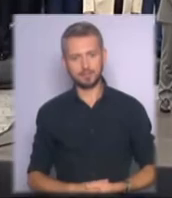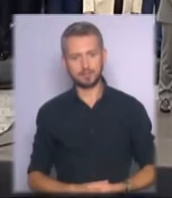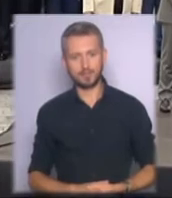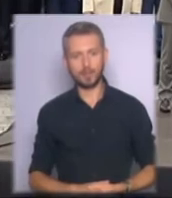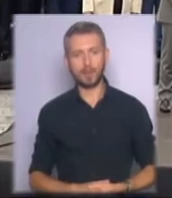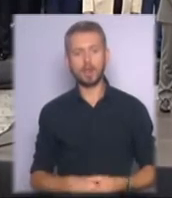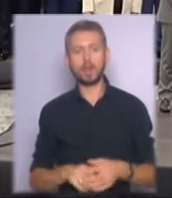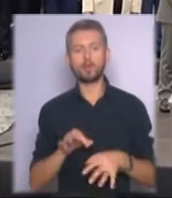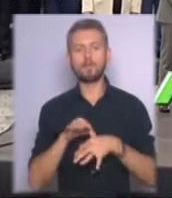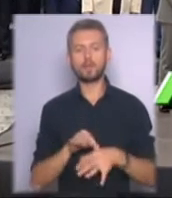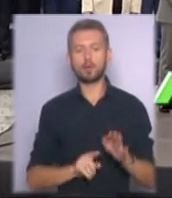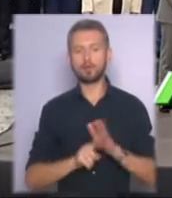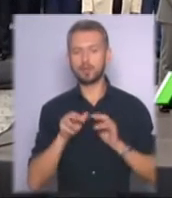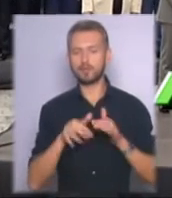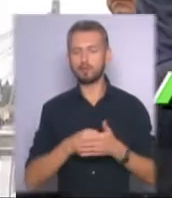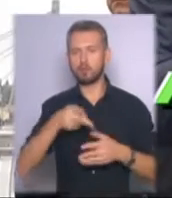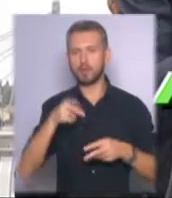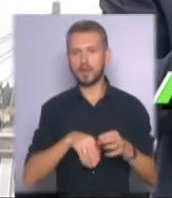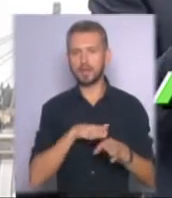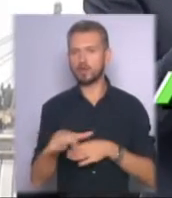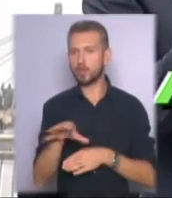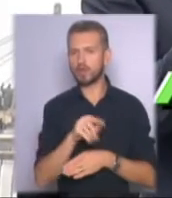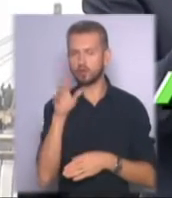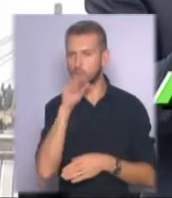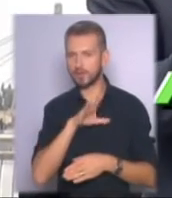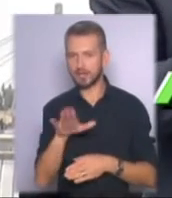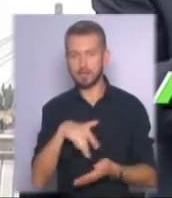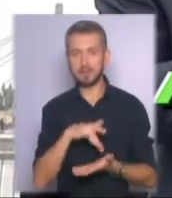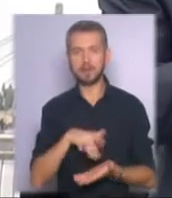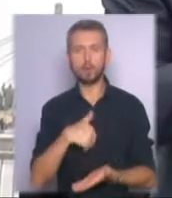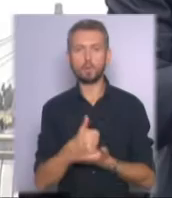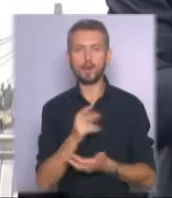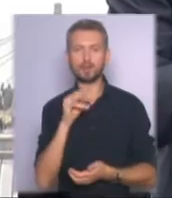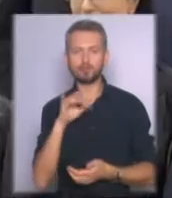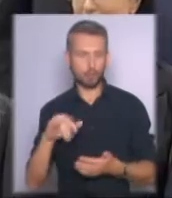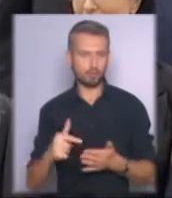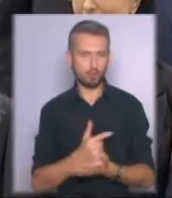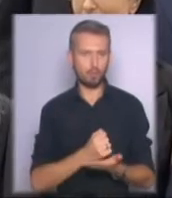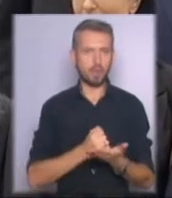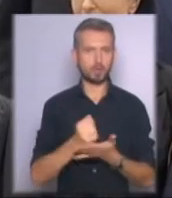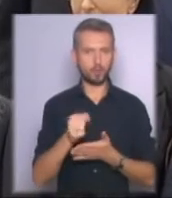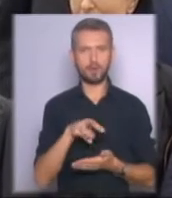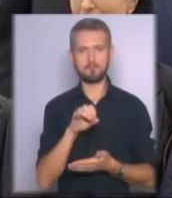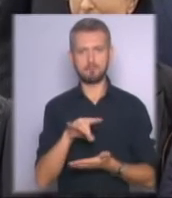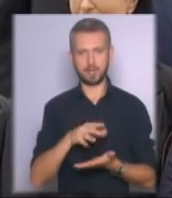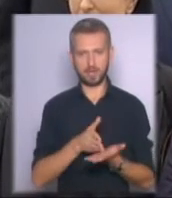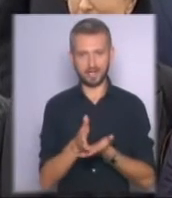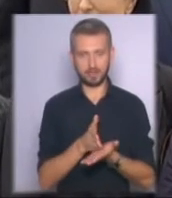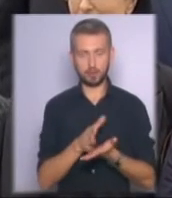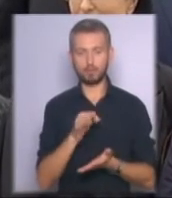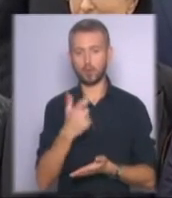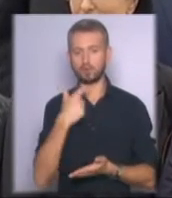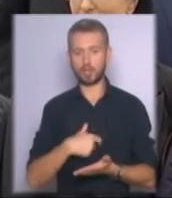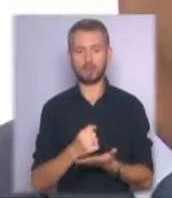Довести розпочату справу до кінця та реалізувати все те, що не встигли. Міський голова Віталій Кличко знову балотується у мерське крісло. Про своє висування лідер